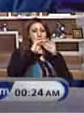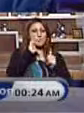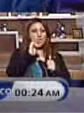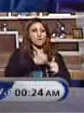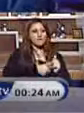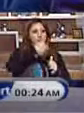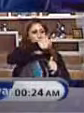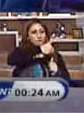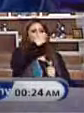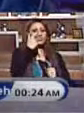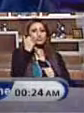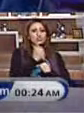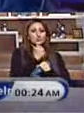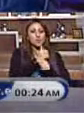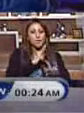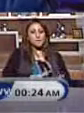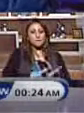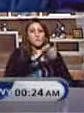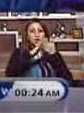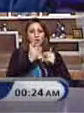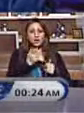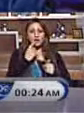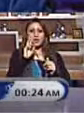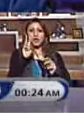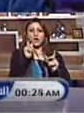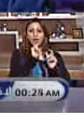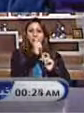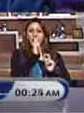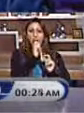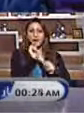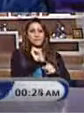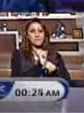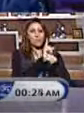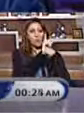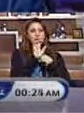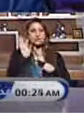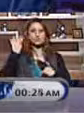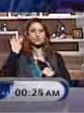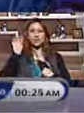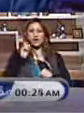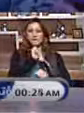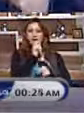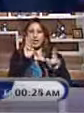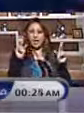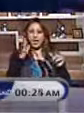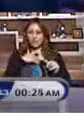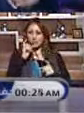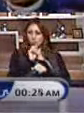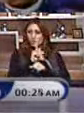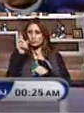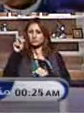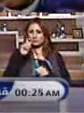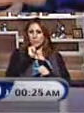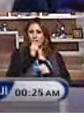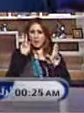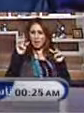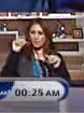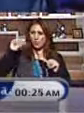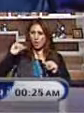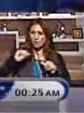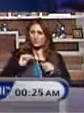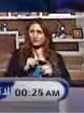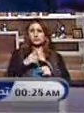ومبادئ على نفس طريقتك واعمل فضائيه محترمه فيها ميثاق الشرف الاعلامي انت تعيب على المدرسه بتاعه ابنك دي